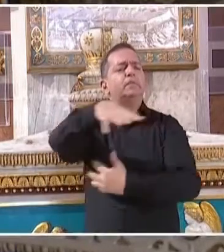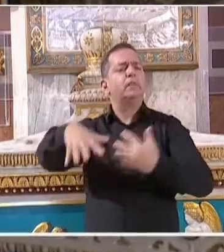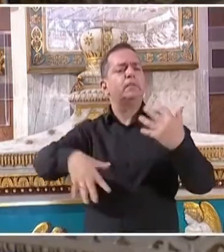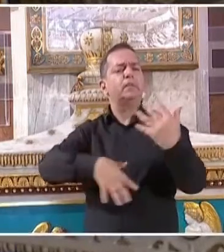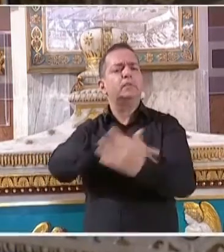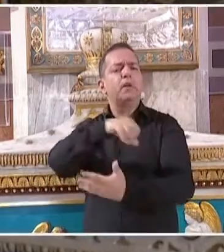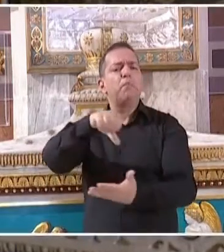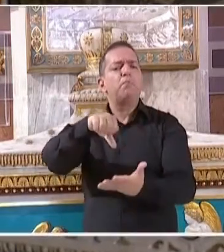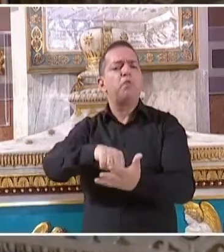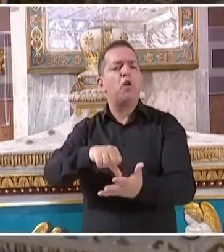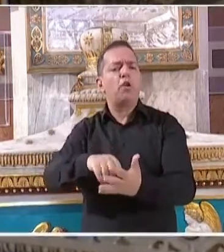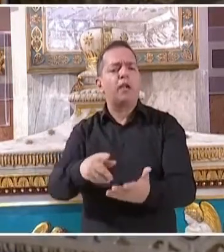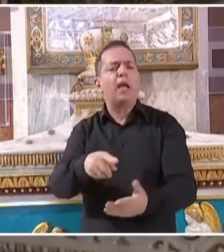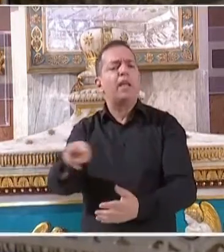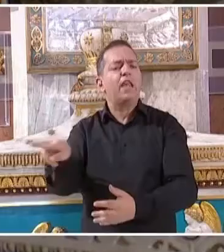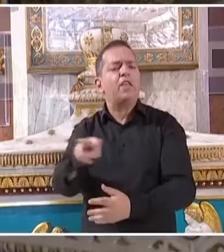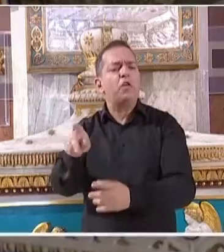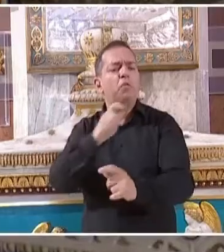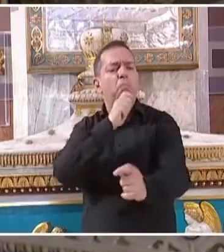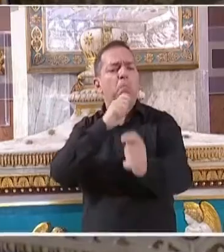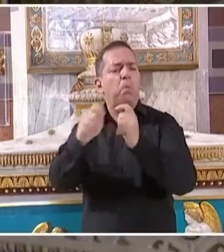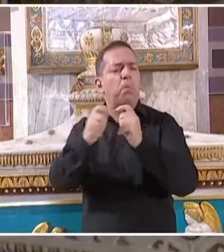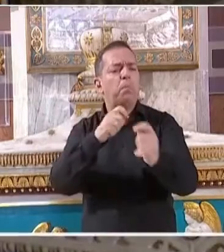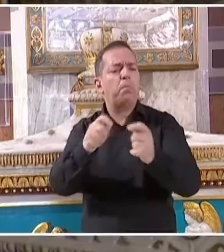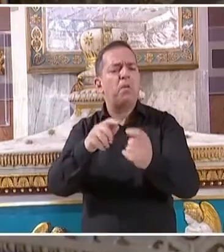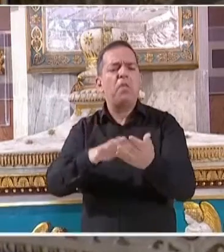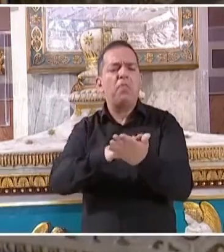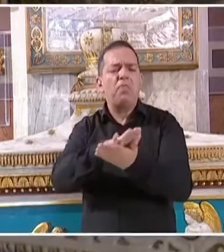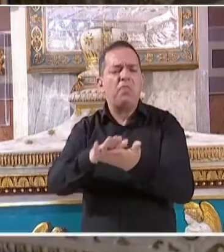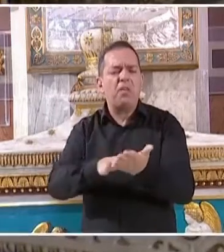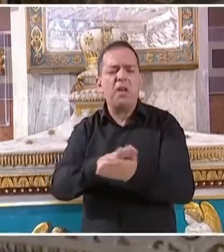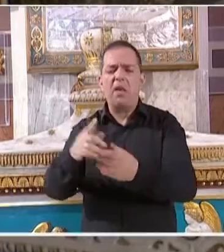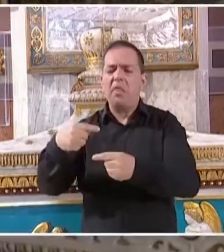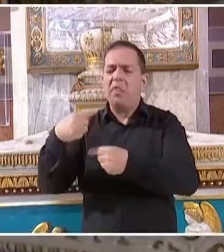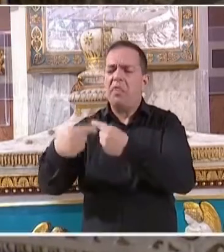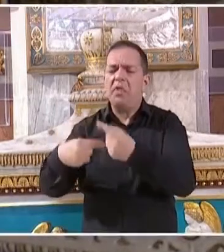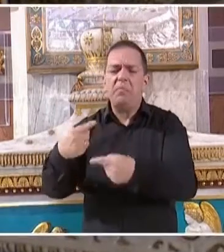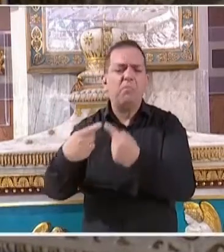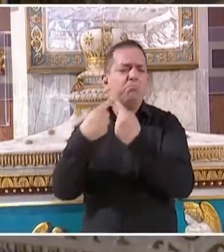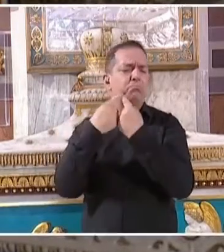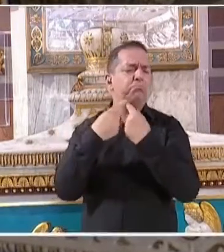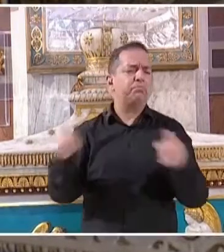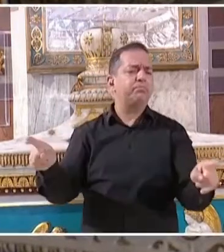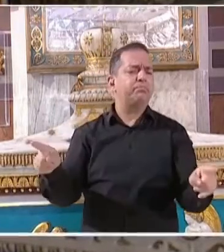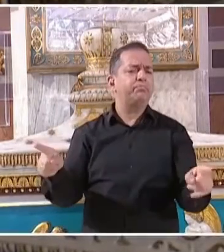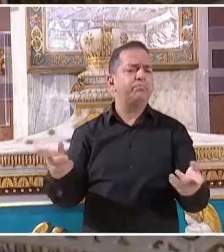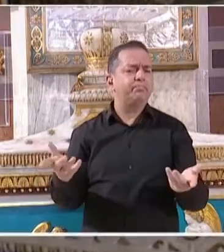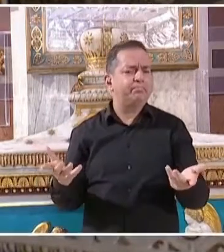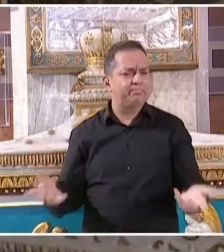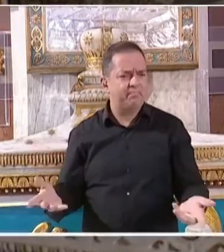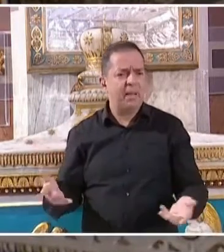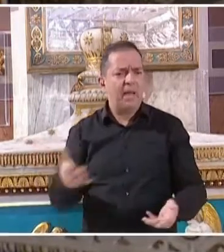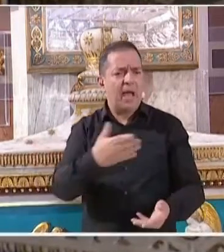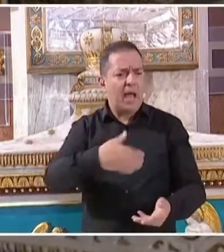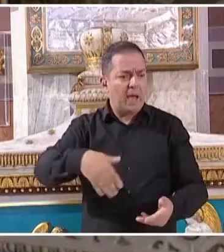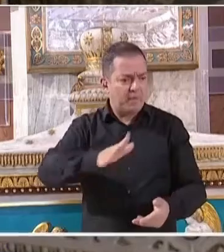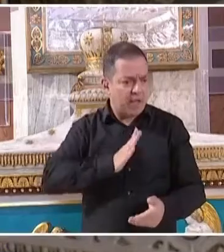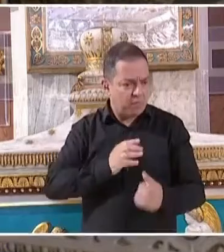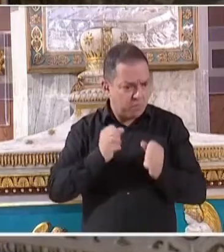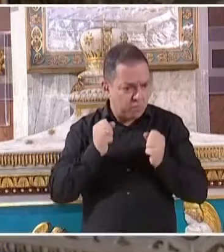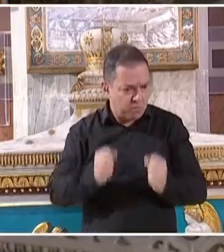πόλη κηρύσσοντας ιδέες και ήθη ξένα προς τους